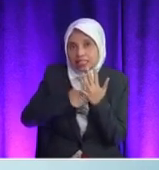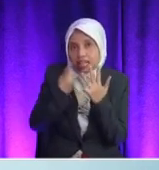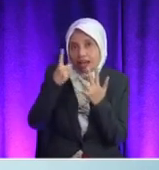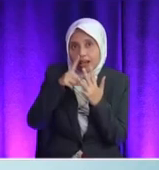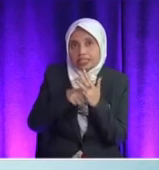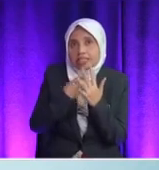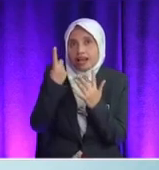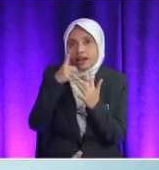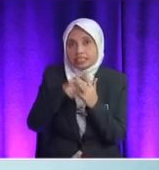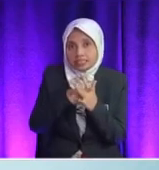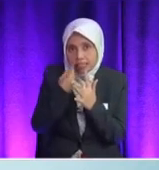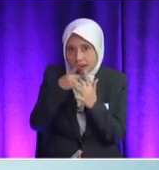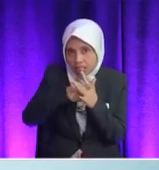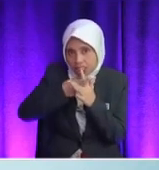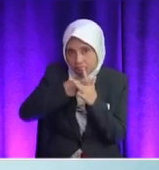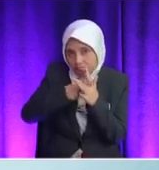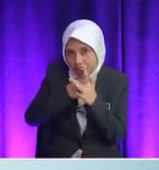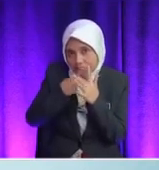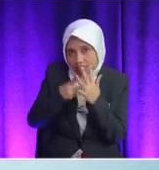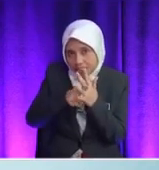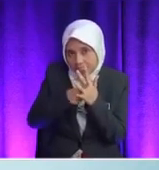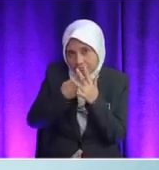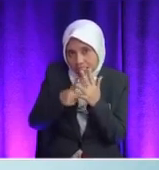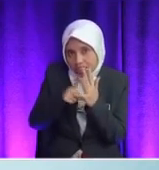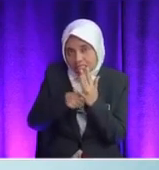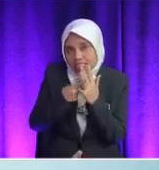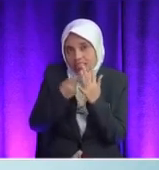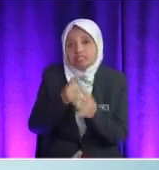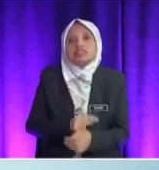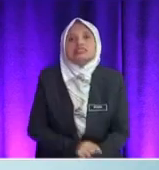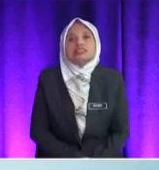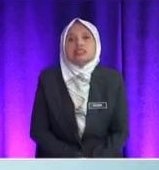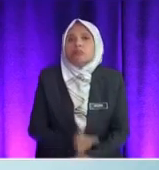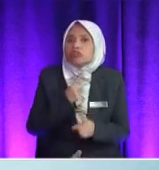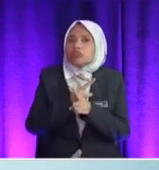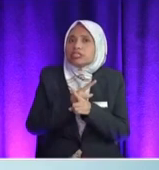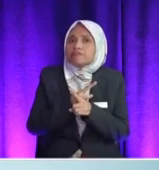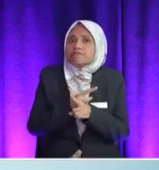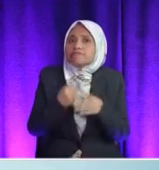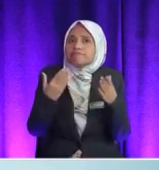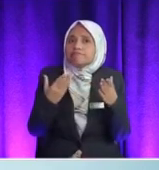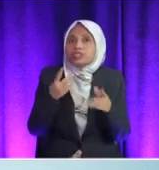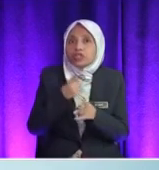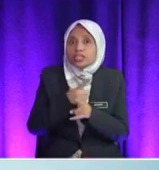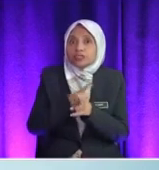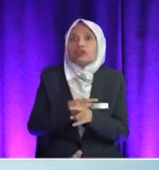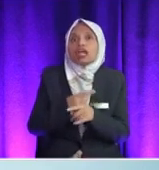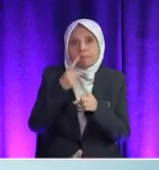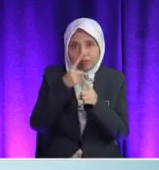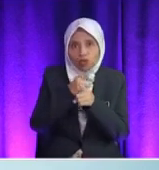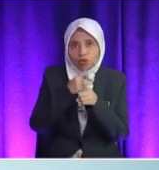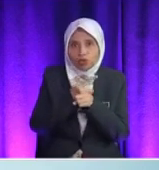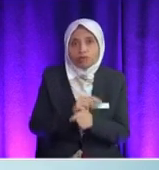hai hai Begu how Hai Betul betul betul halte oke